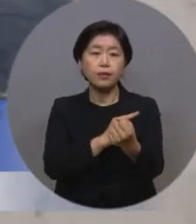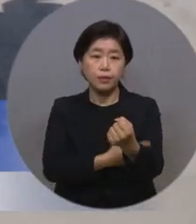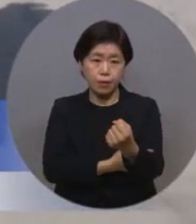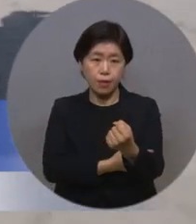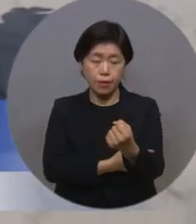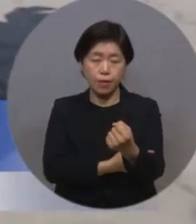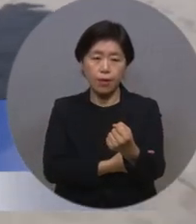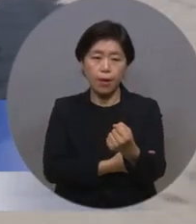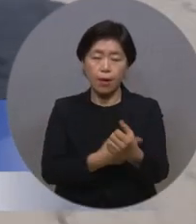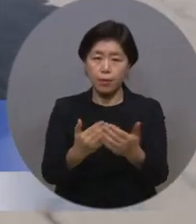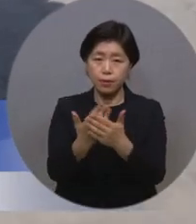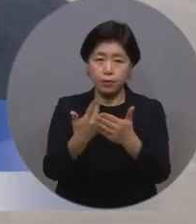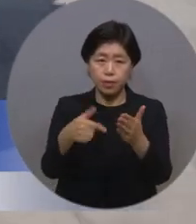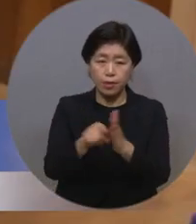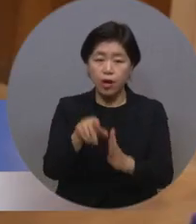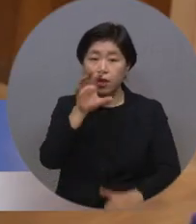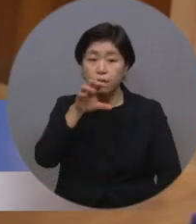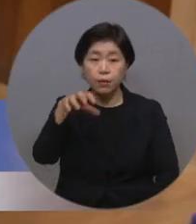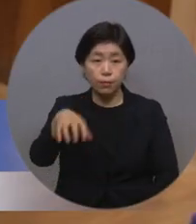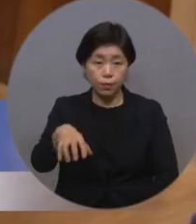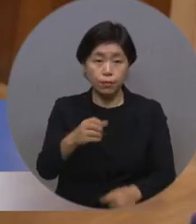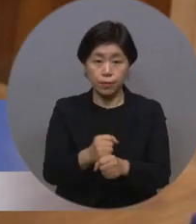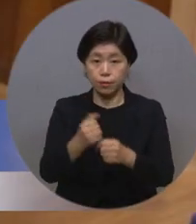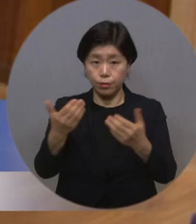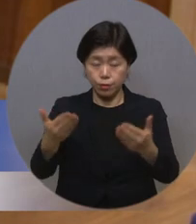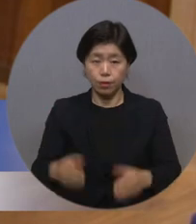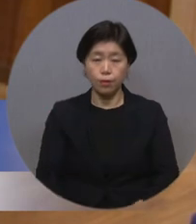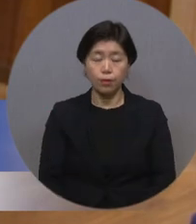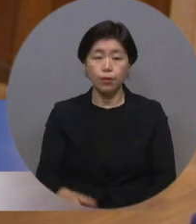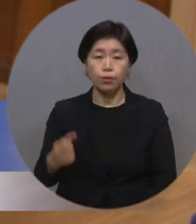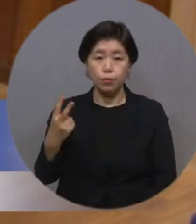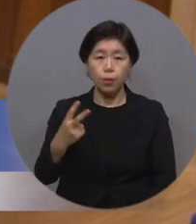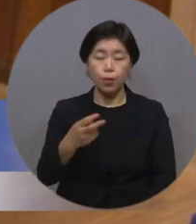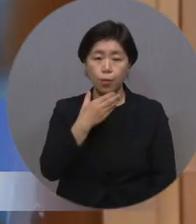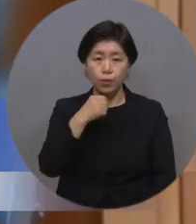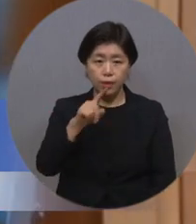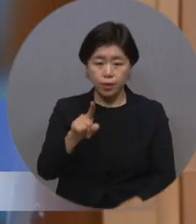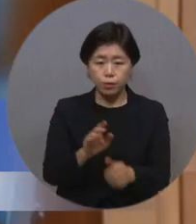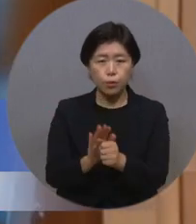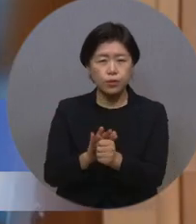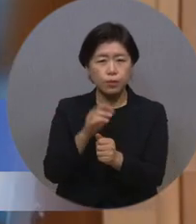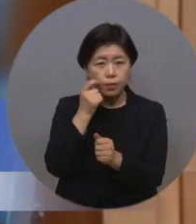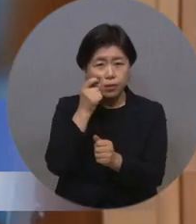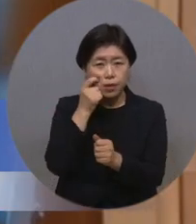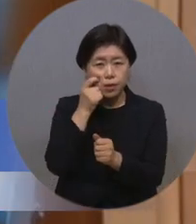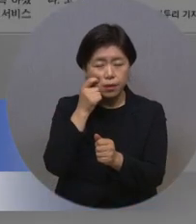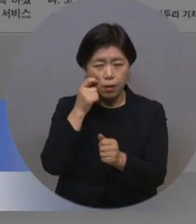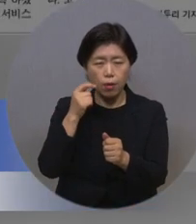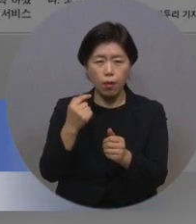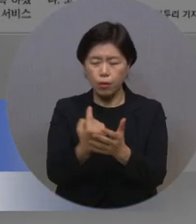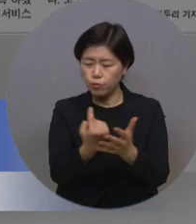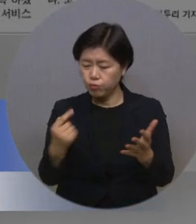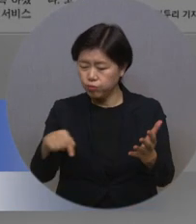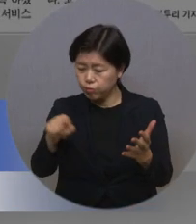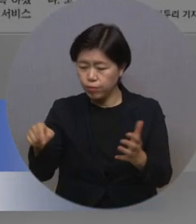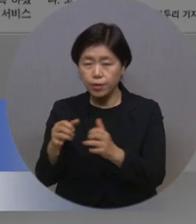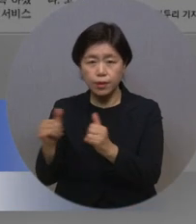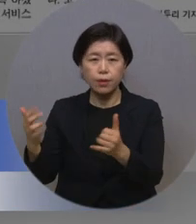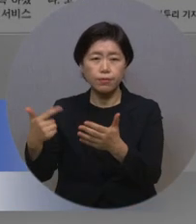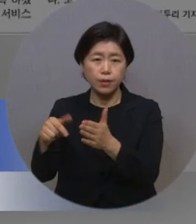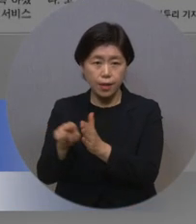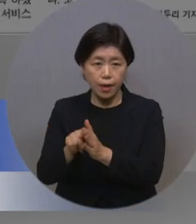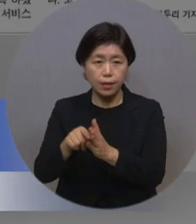연습장을 조성했다고 합니다 이외에도 복지사각지대를 적극 발굴하고 지원하는 방안을 마련한 서울